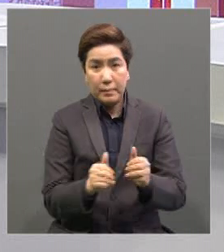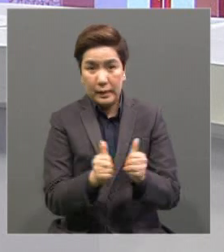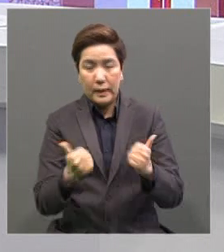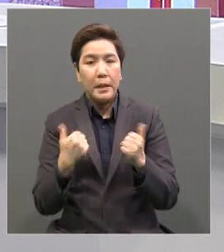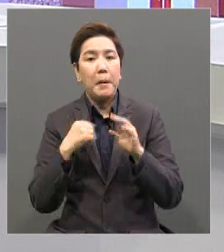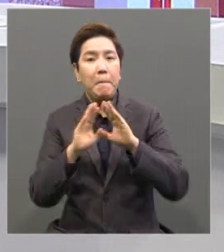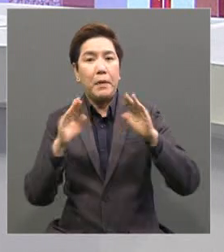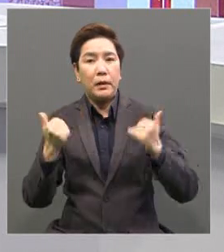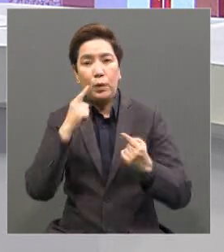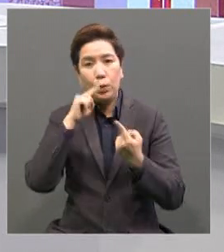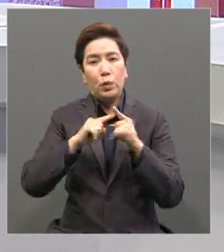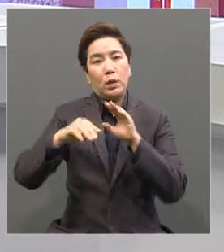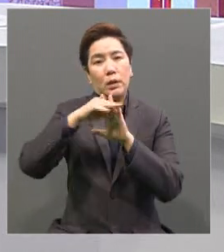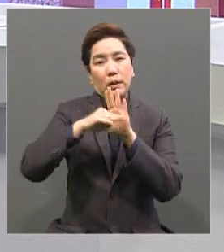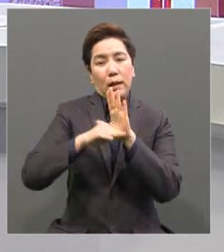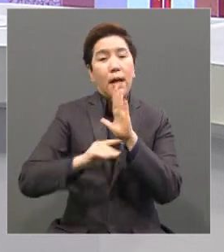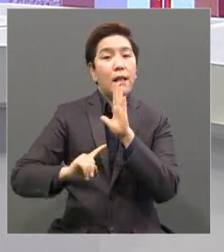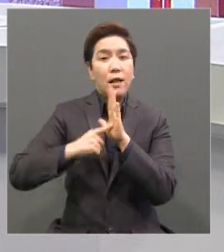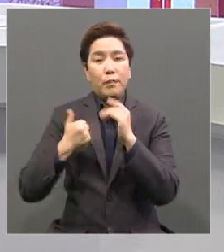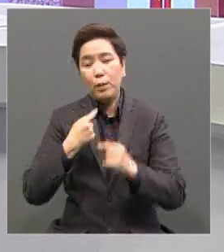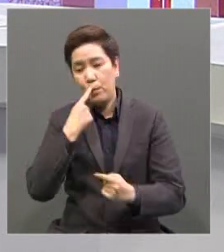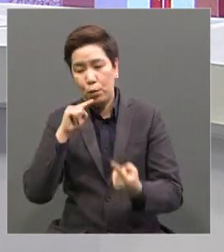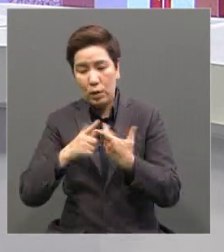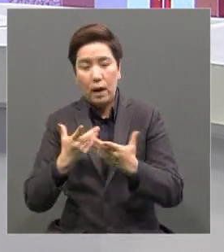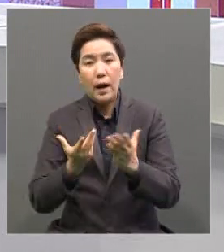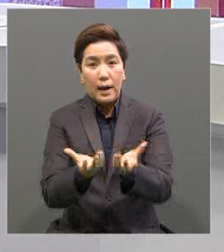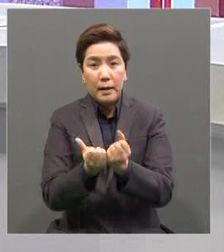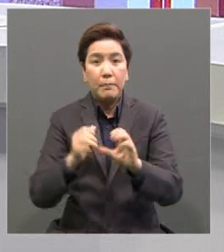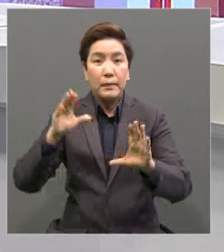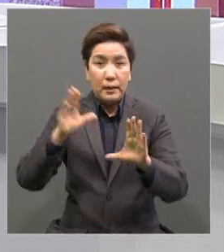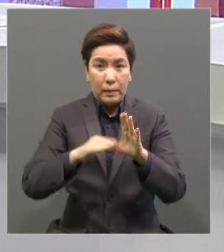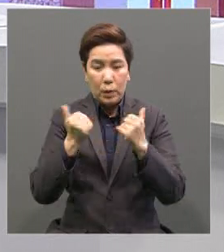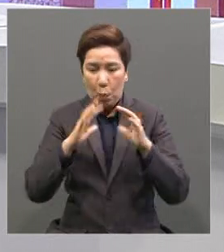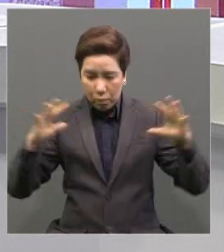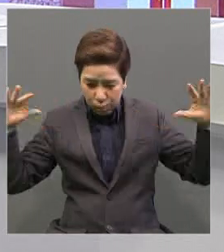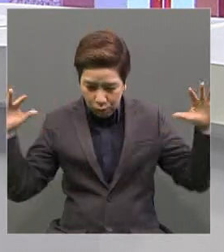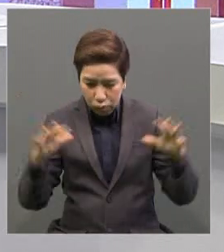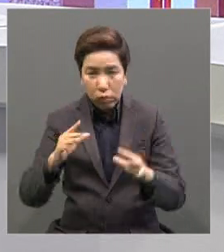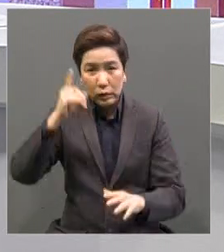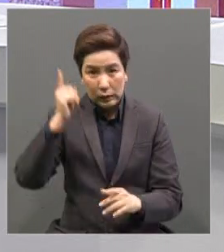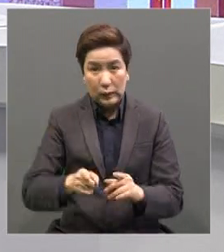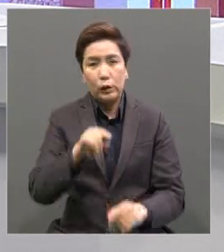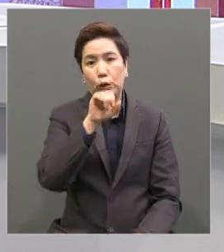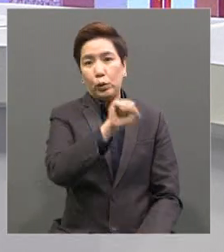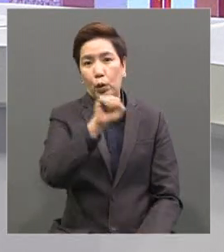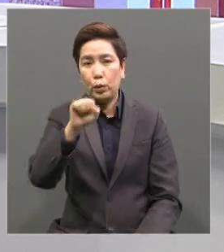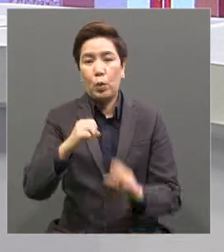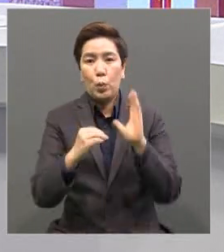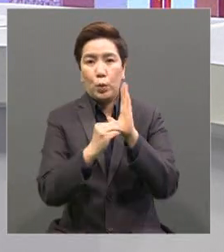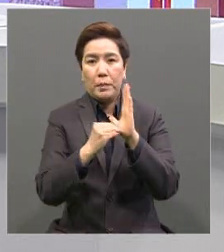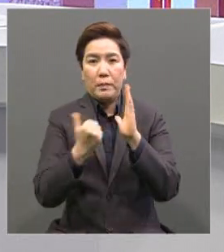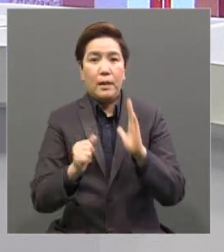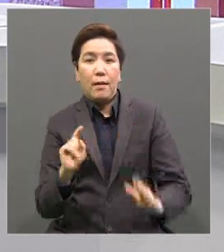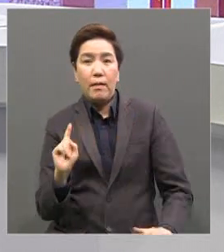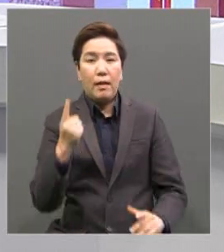เราเปิดมาทั้งรายการตั้งแต่ตอนแรกพูดถึงเรื่องของการรับสมัครวันนี้คึกคักทีเดียวนะครับสสเขตกทมวันแรก